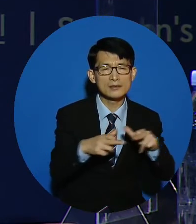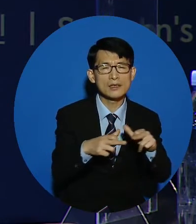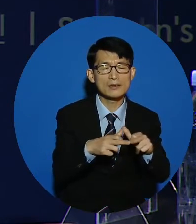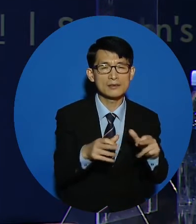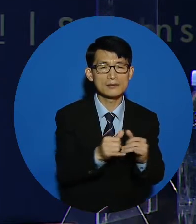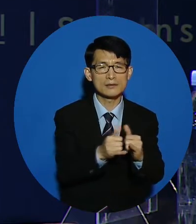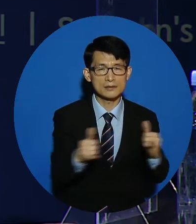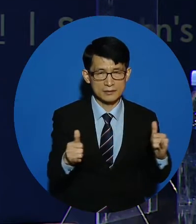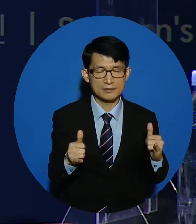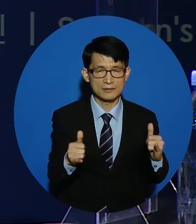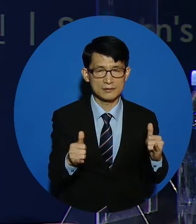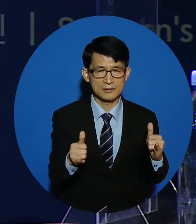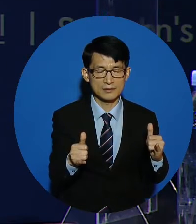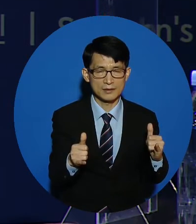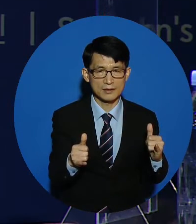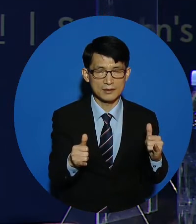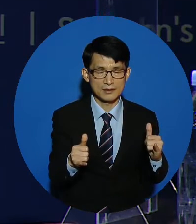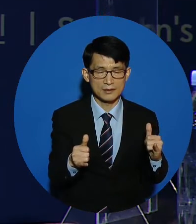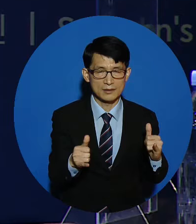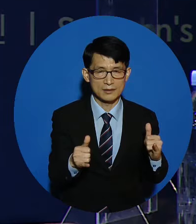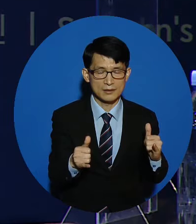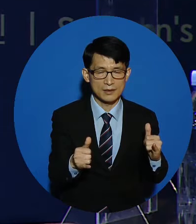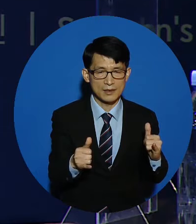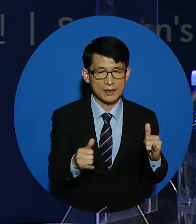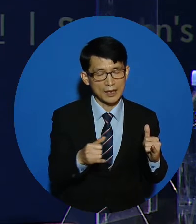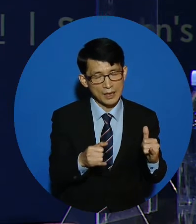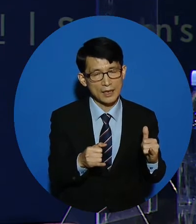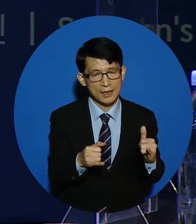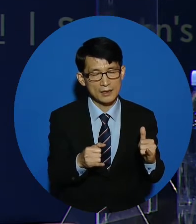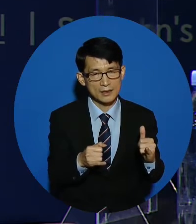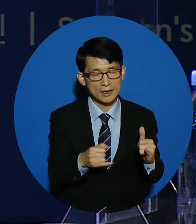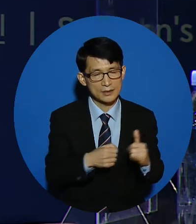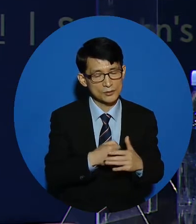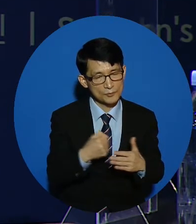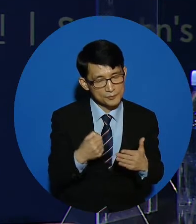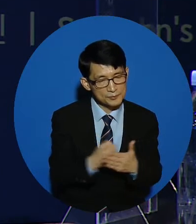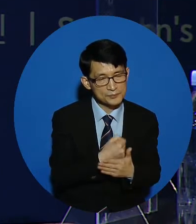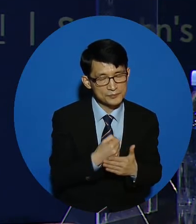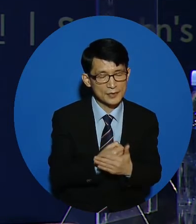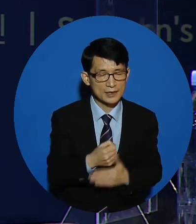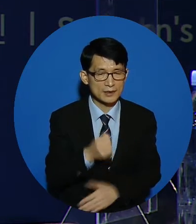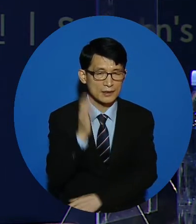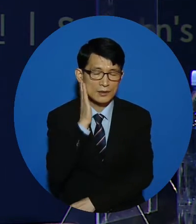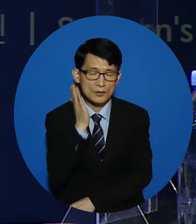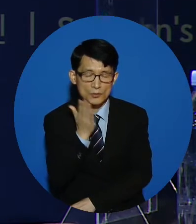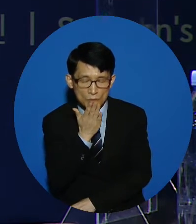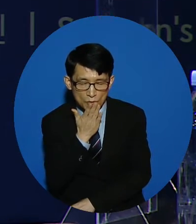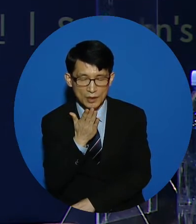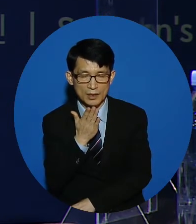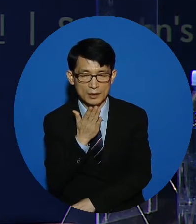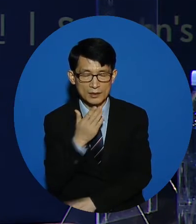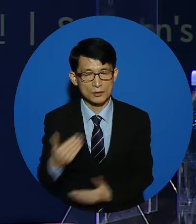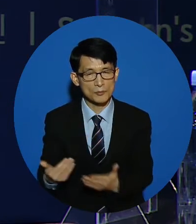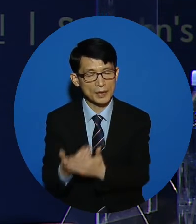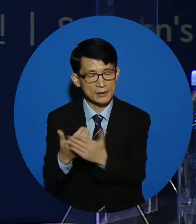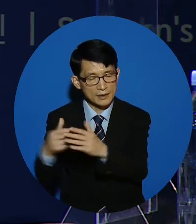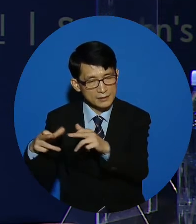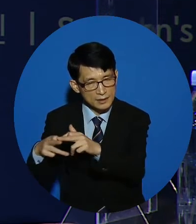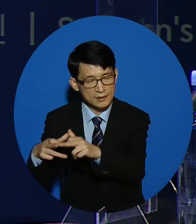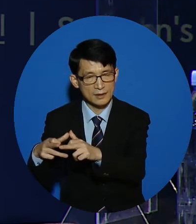시각장애인들은 좀 안 됐지만은 청각장애인이나 발달장애인이나